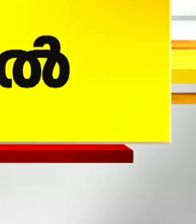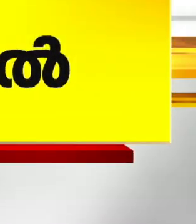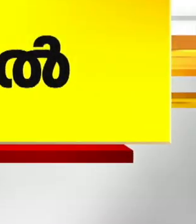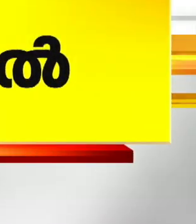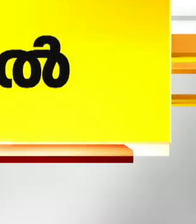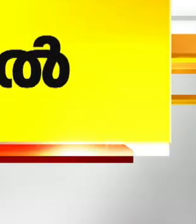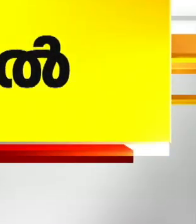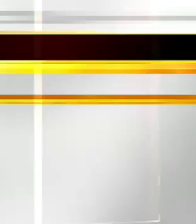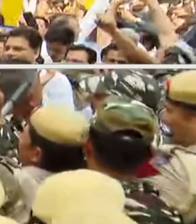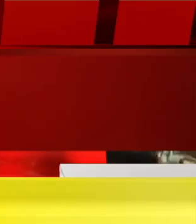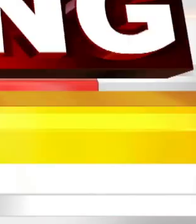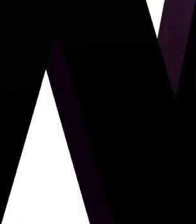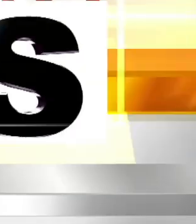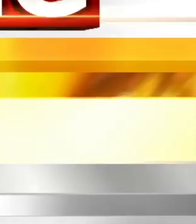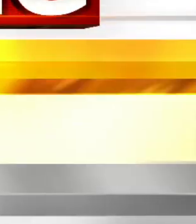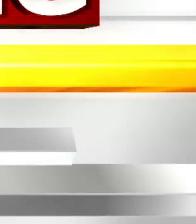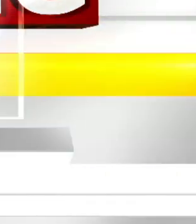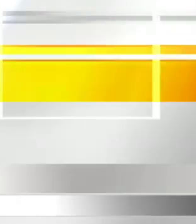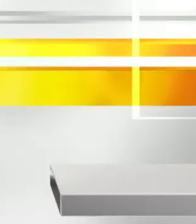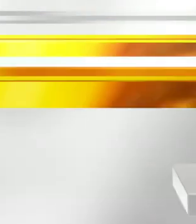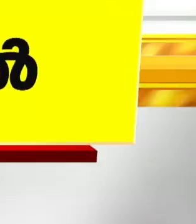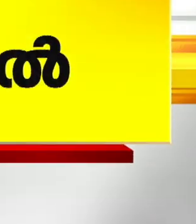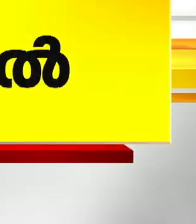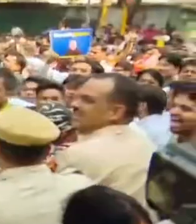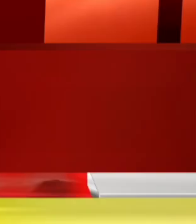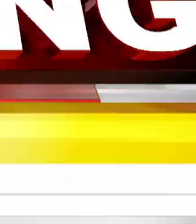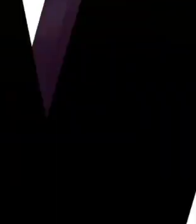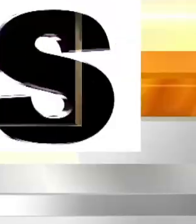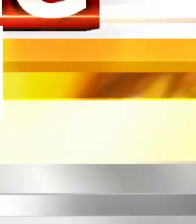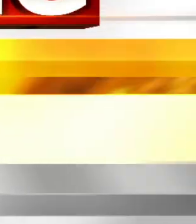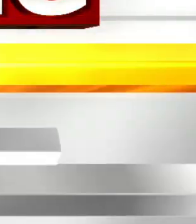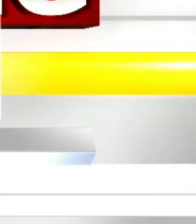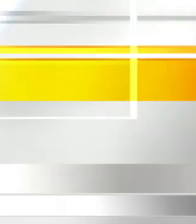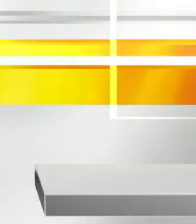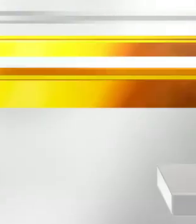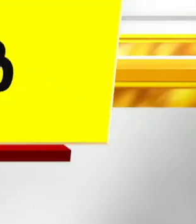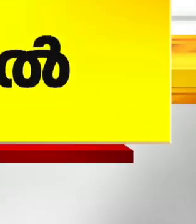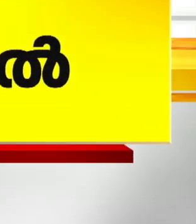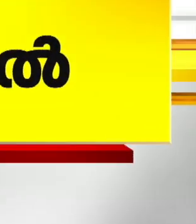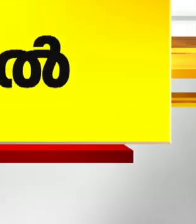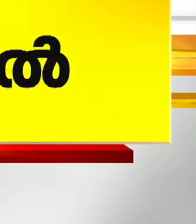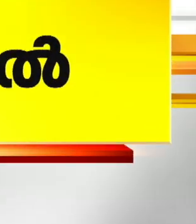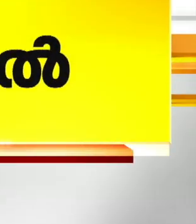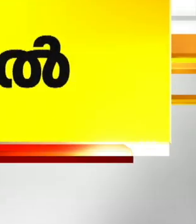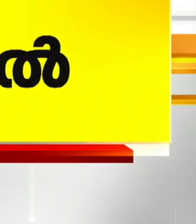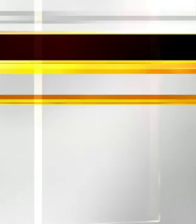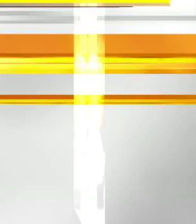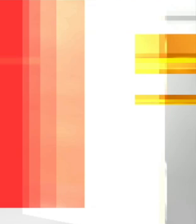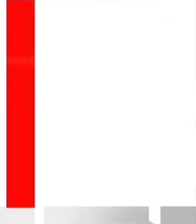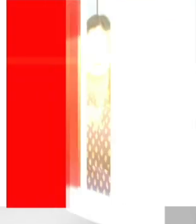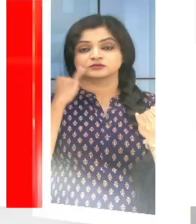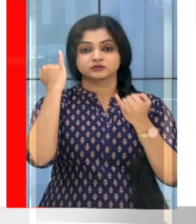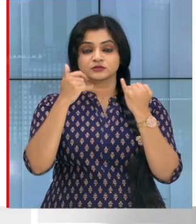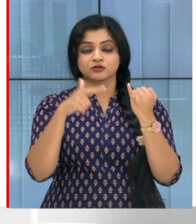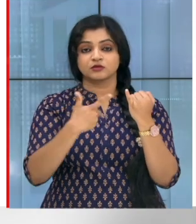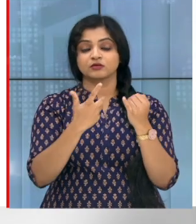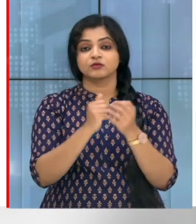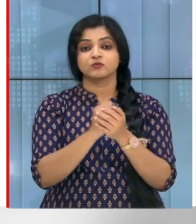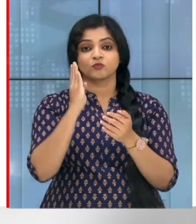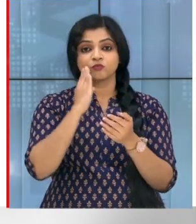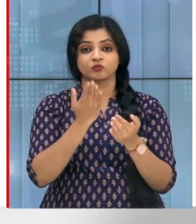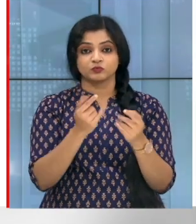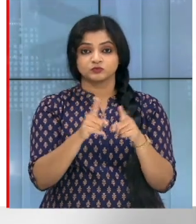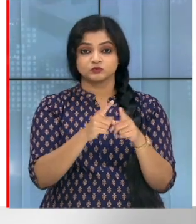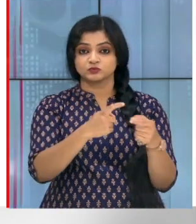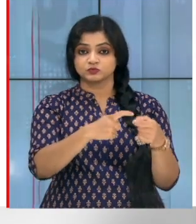അന്വേഷണ സംഘത്തിന് കൈമാറിയിട്ടുണ്ട്. എന്നാൽ എല്ലാ ഫോണും ഒരു അന്വേഷണം നടക്കുമെന്നോ അതിൽ അന്വേഷണ സംഘം മൊബൈൽ ഫോൺ